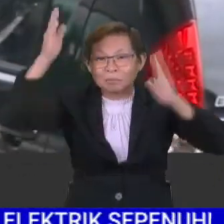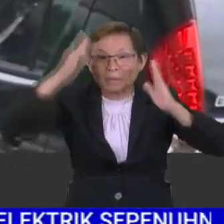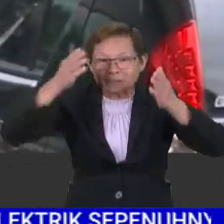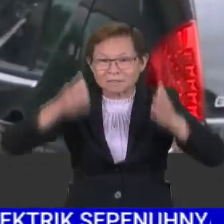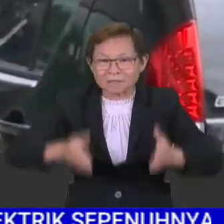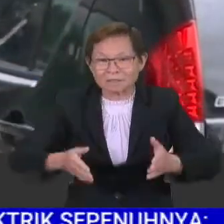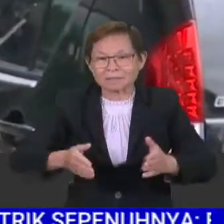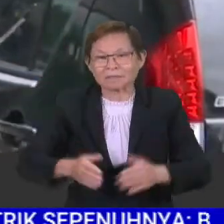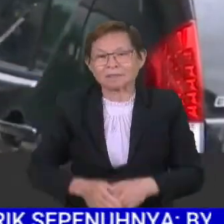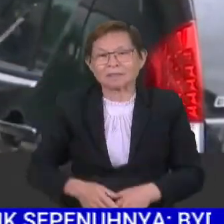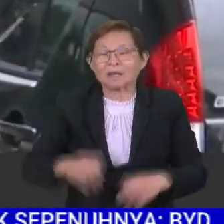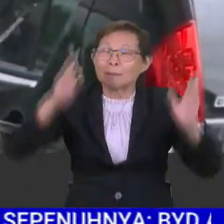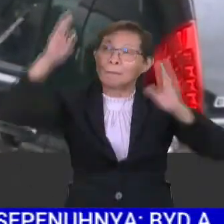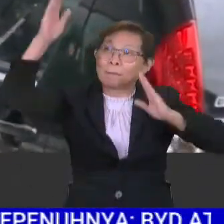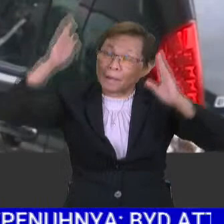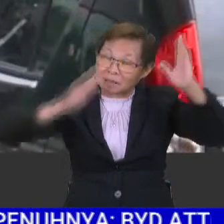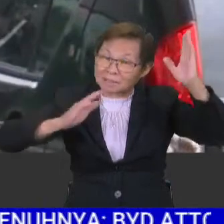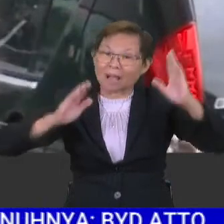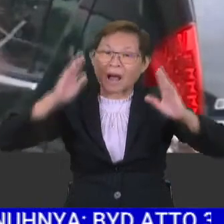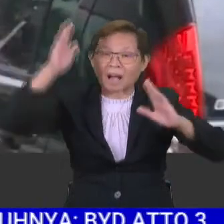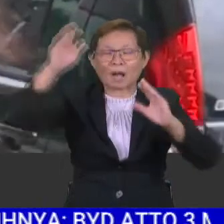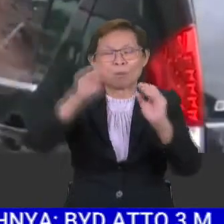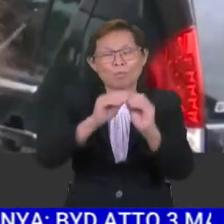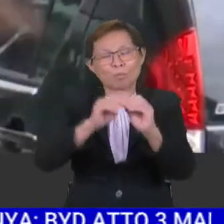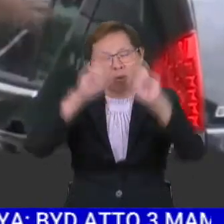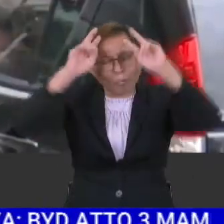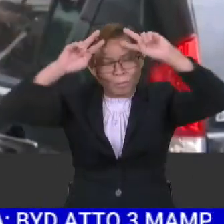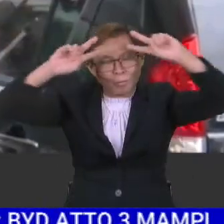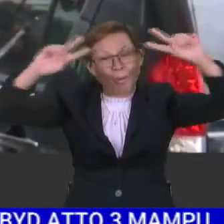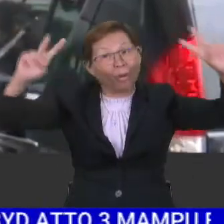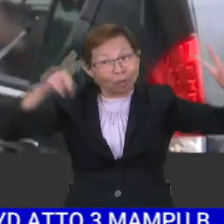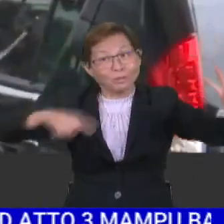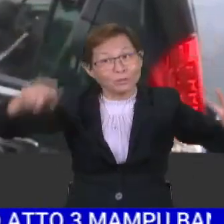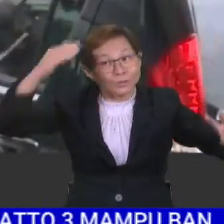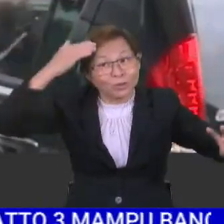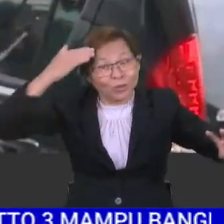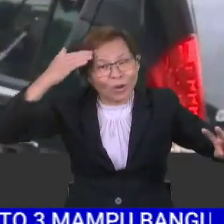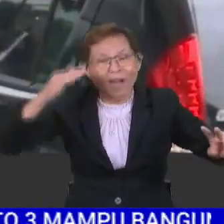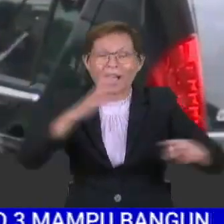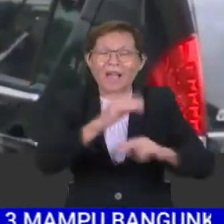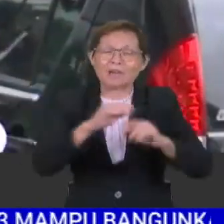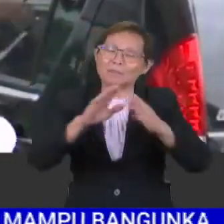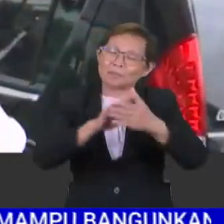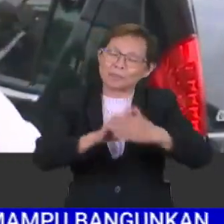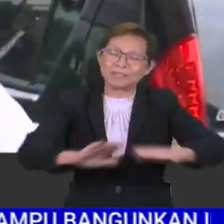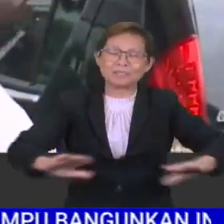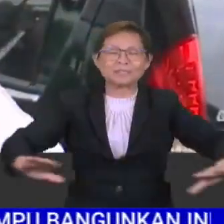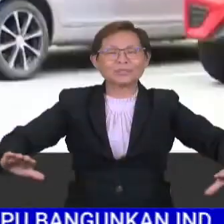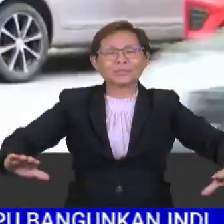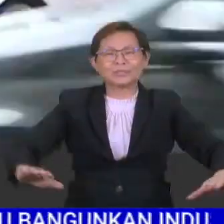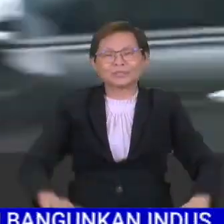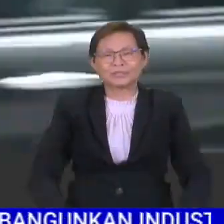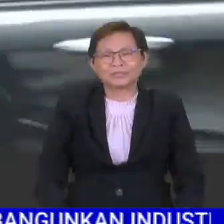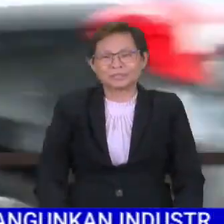Malaysians, so that our country can be more harmony, you know, and can be peaceful.